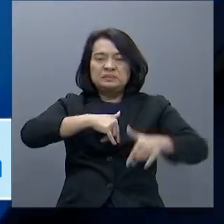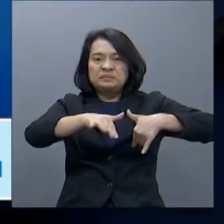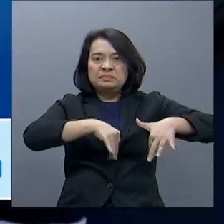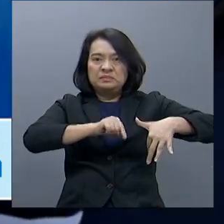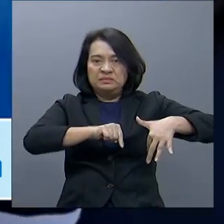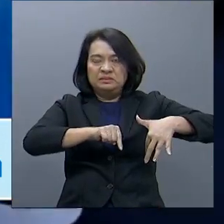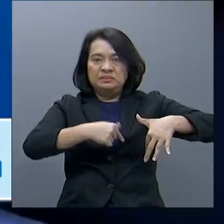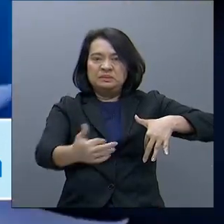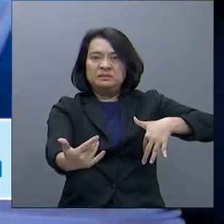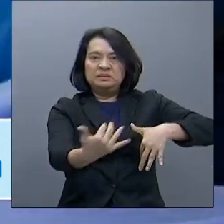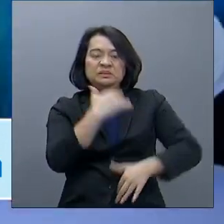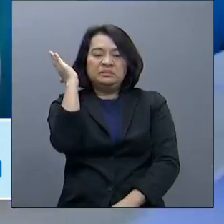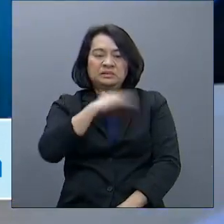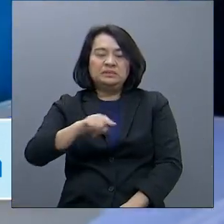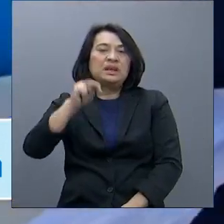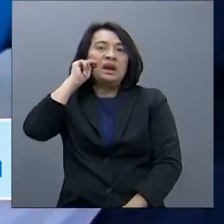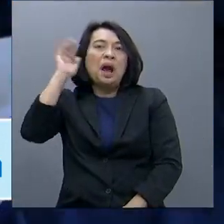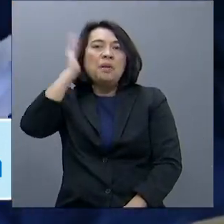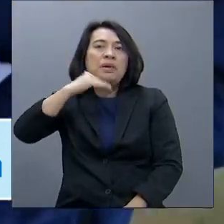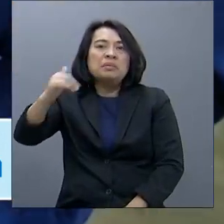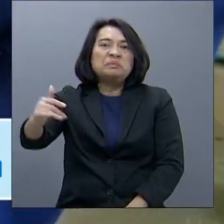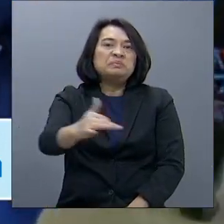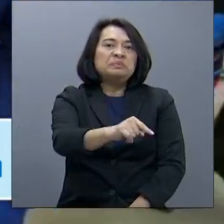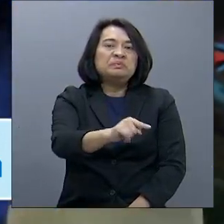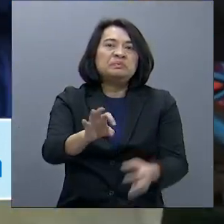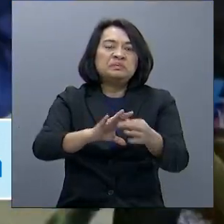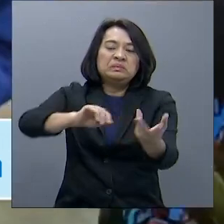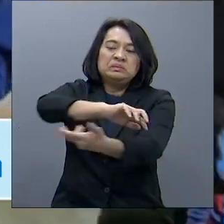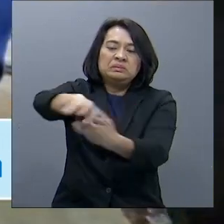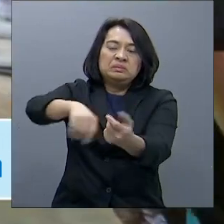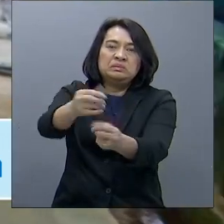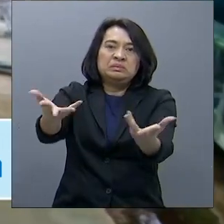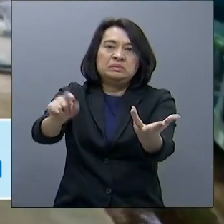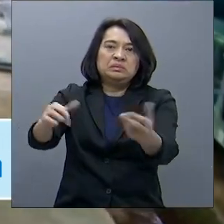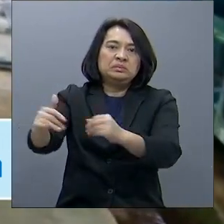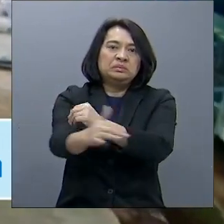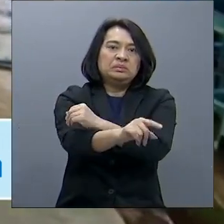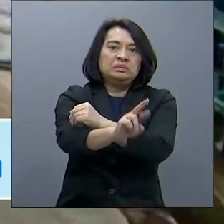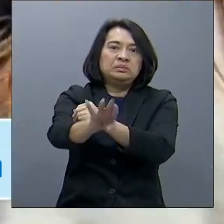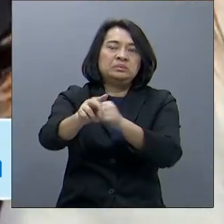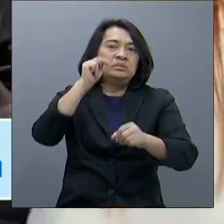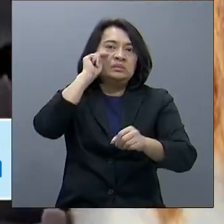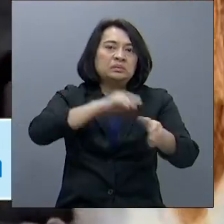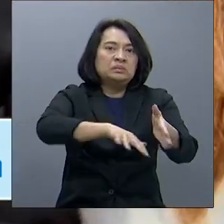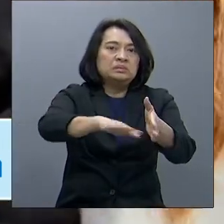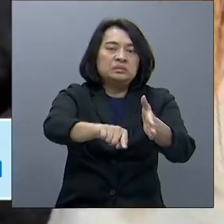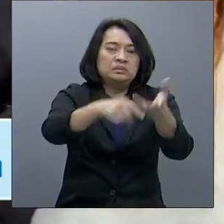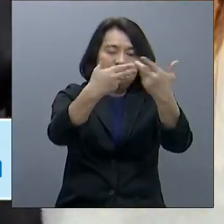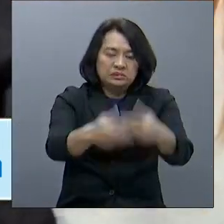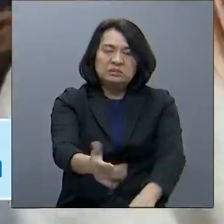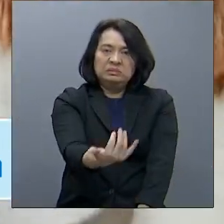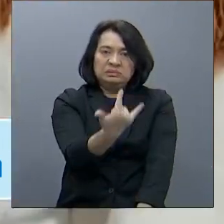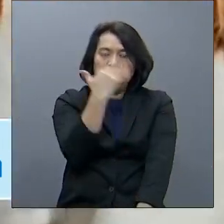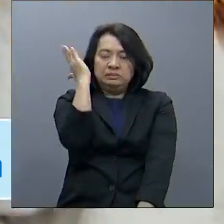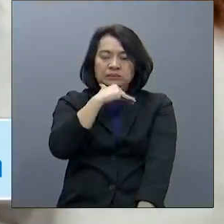างพร้อมกับปล่อยน้ำเสียที่ไม่ได้ผ่านการบำบัดเลยลงในระบบระบายน้ำมีแนวโน้มส่งผลกระ